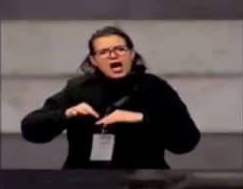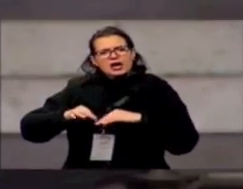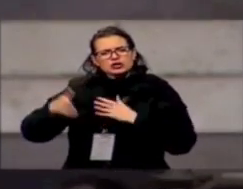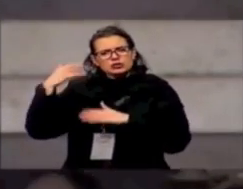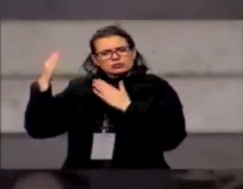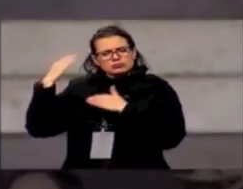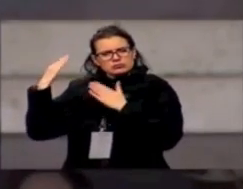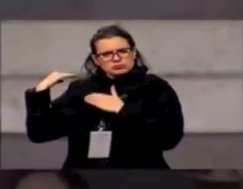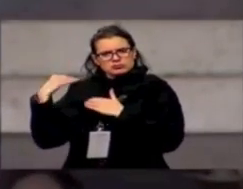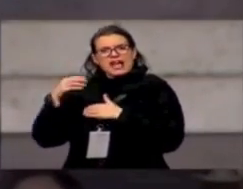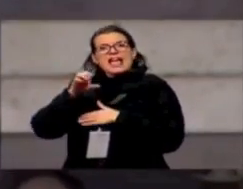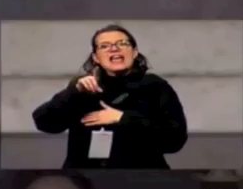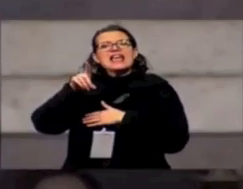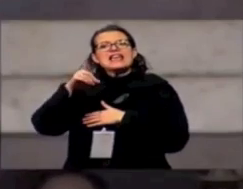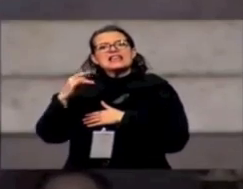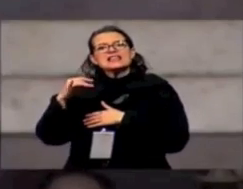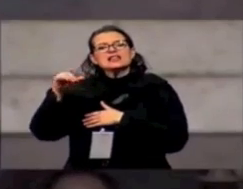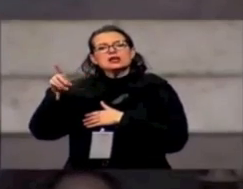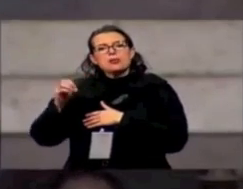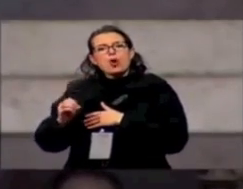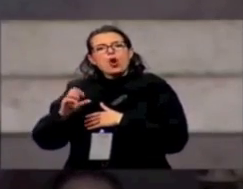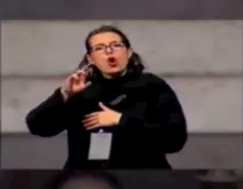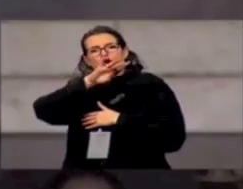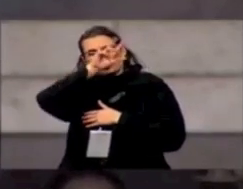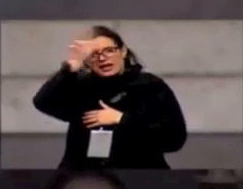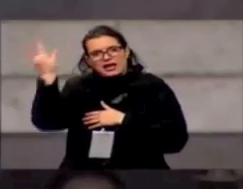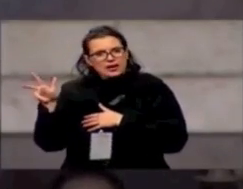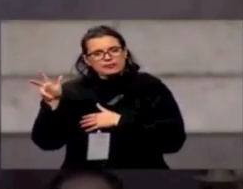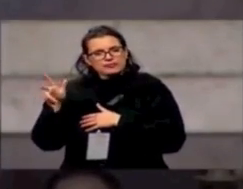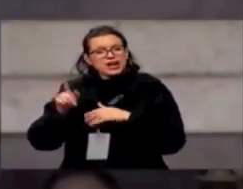Edipo il risultato sarebbe sempre lo stesso